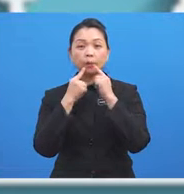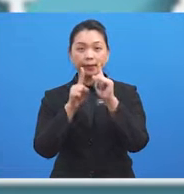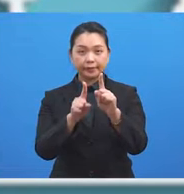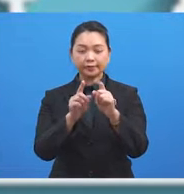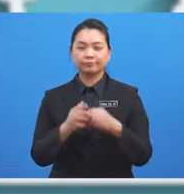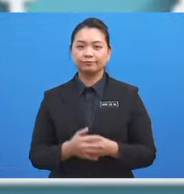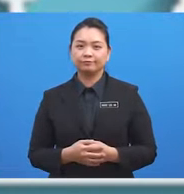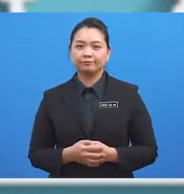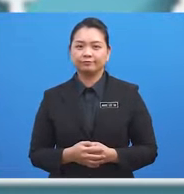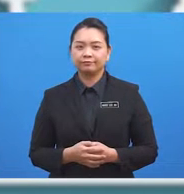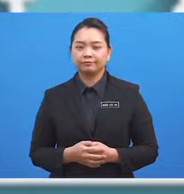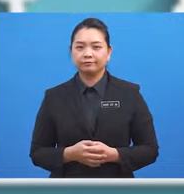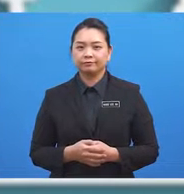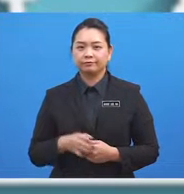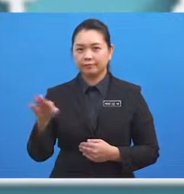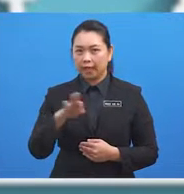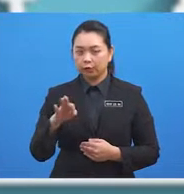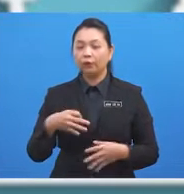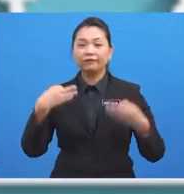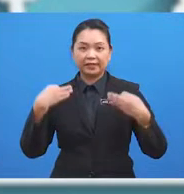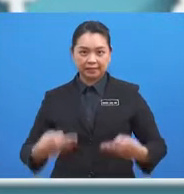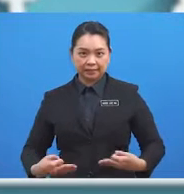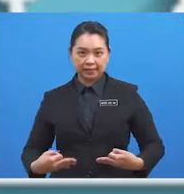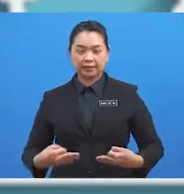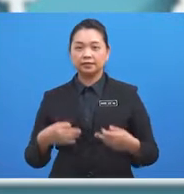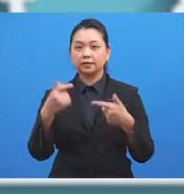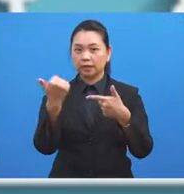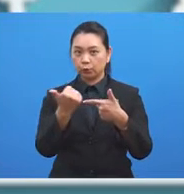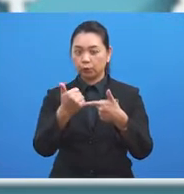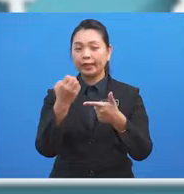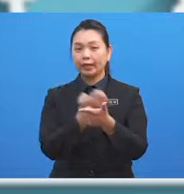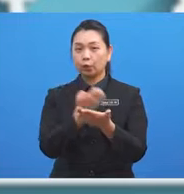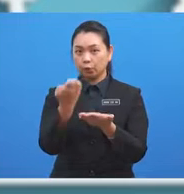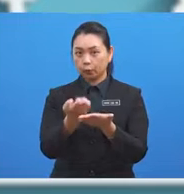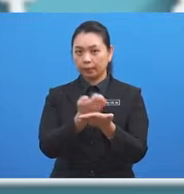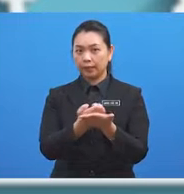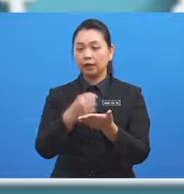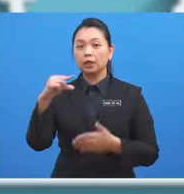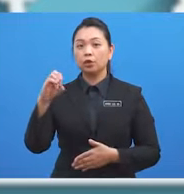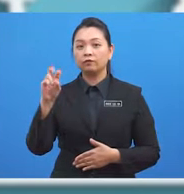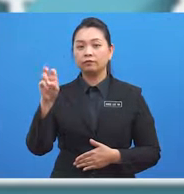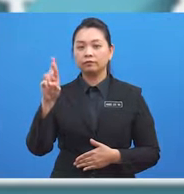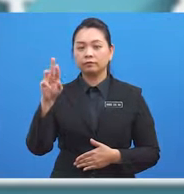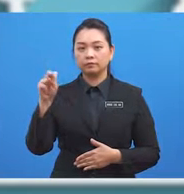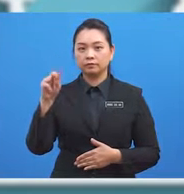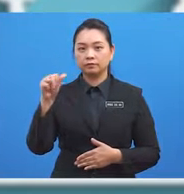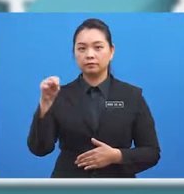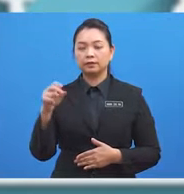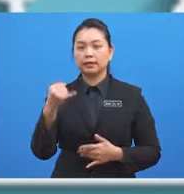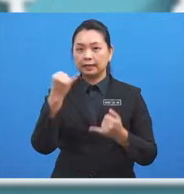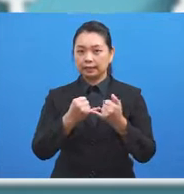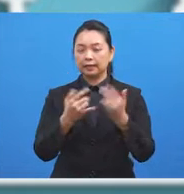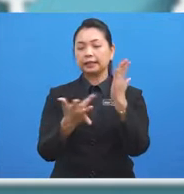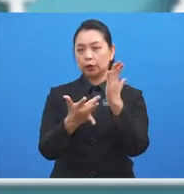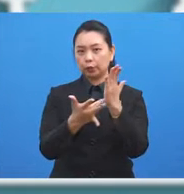Jawapannya, faktor fizikal, faktor ekonomi, faktor governance dan